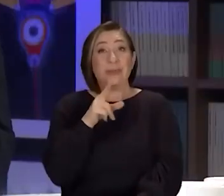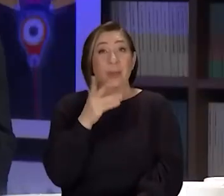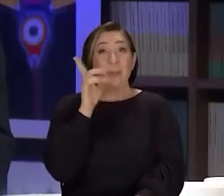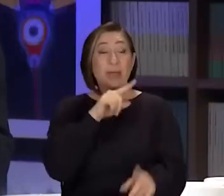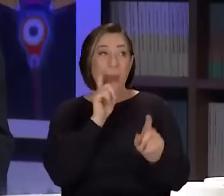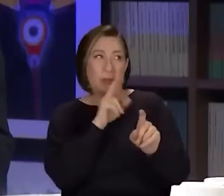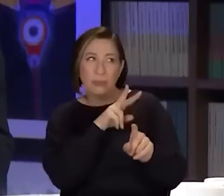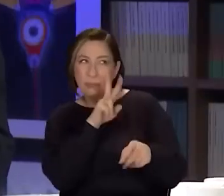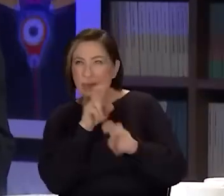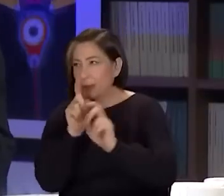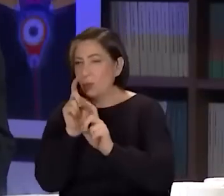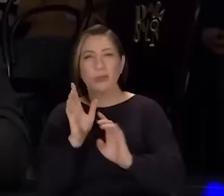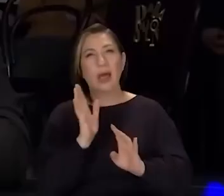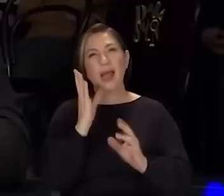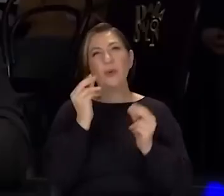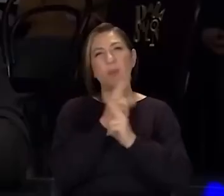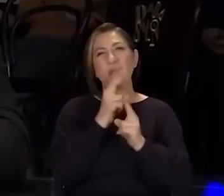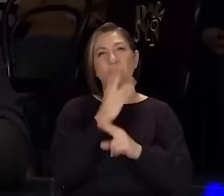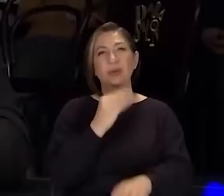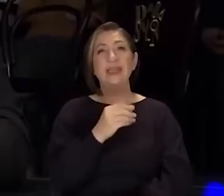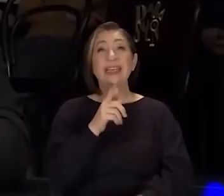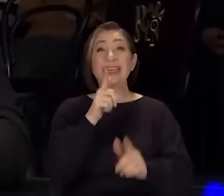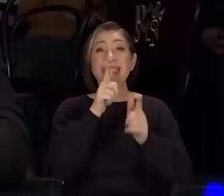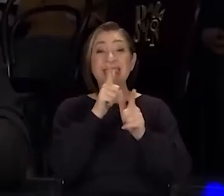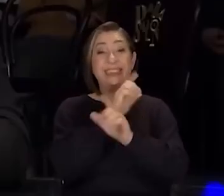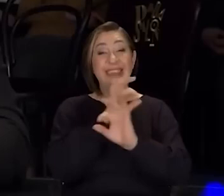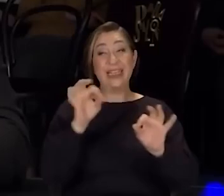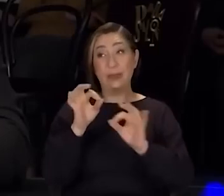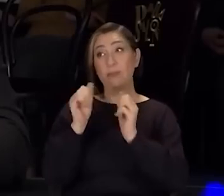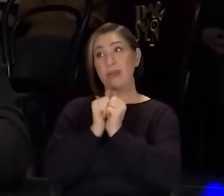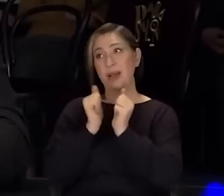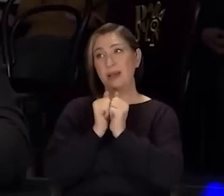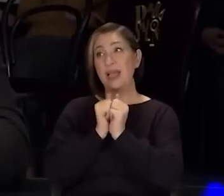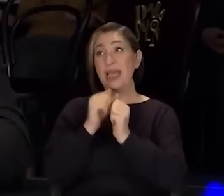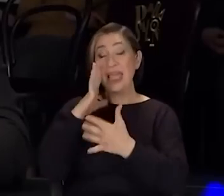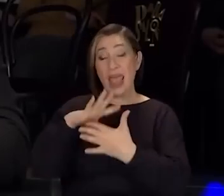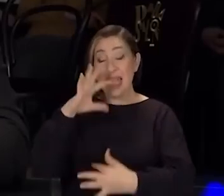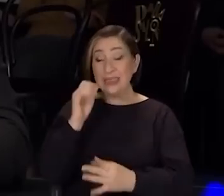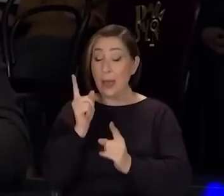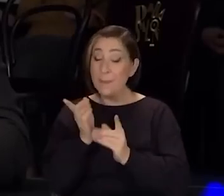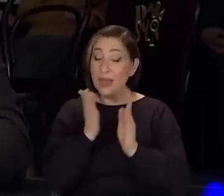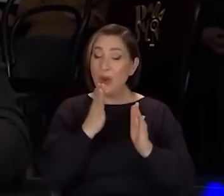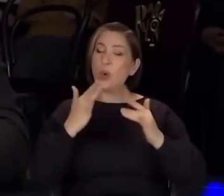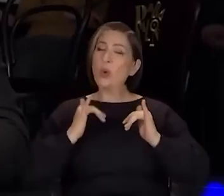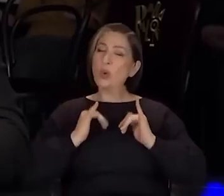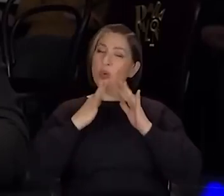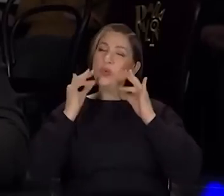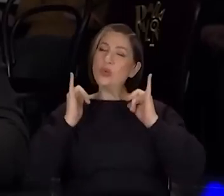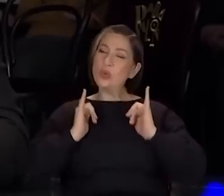bakıp dedikodu yapmak hakikaten komik oluyor. Sessizliğin birlikteliği gayet insanı bir taraftan hem huzur